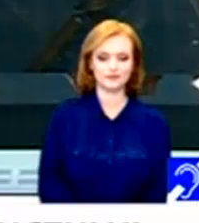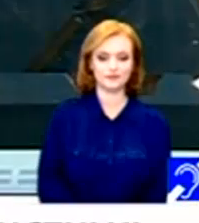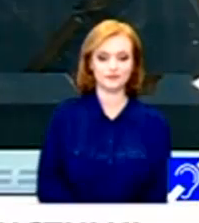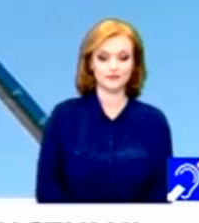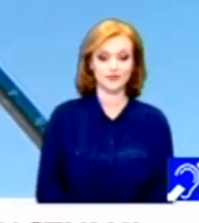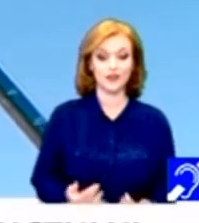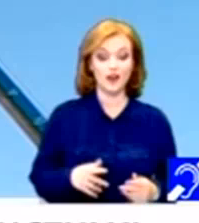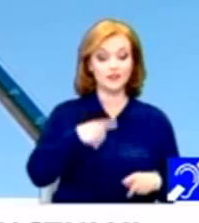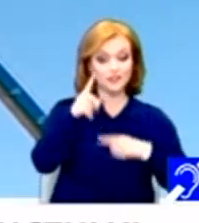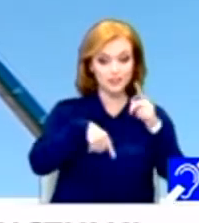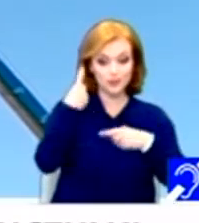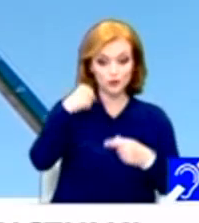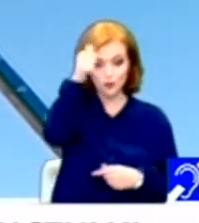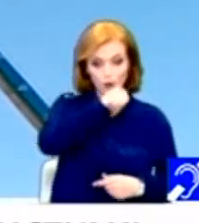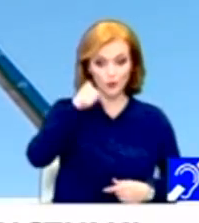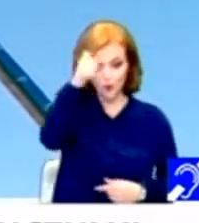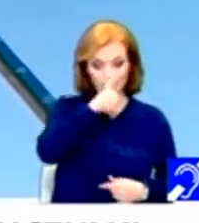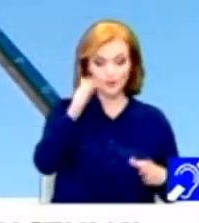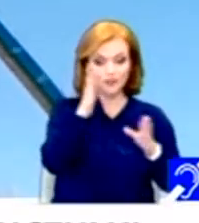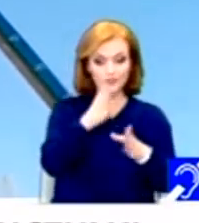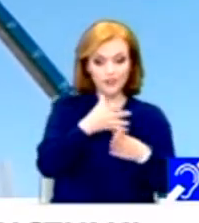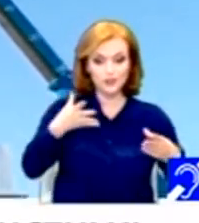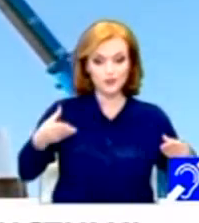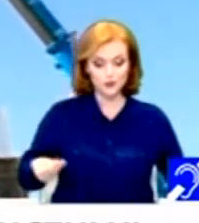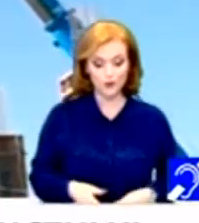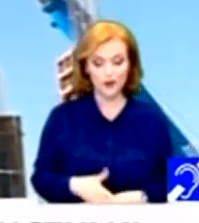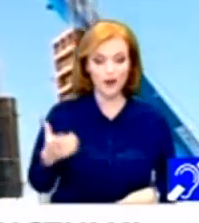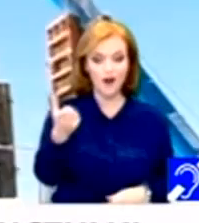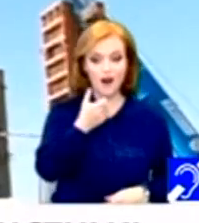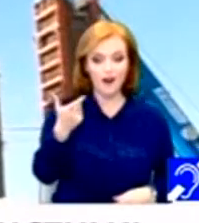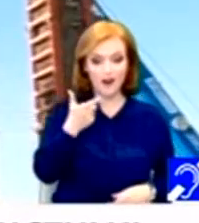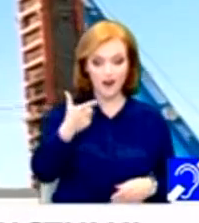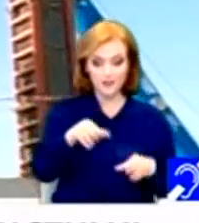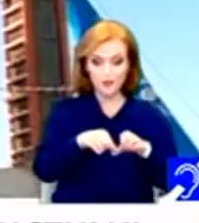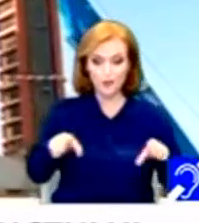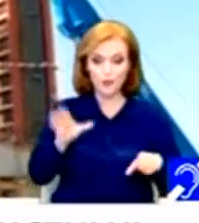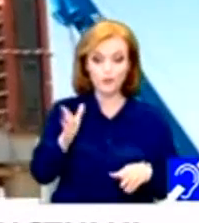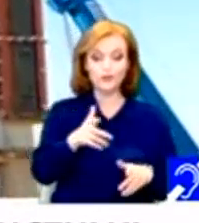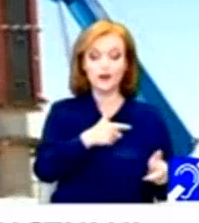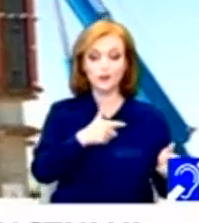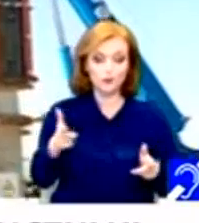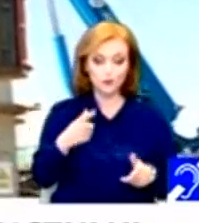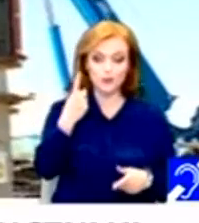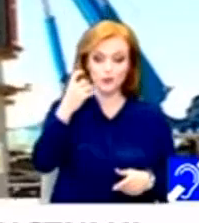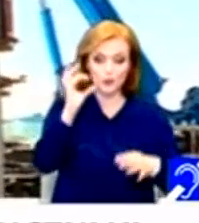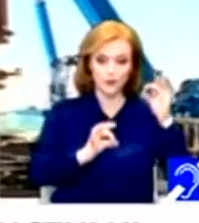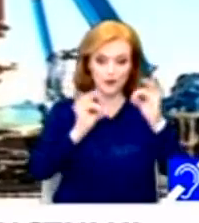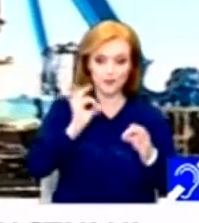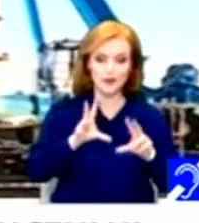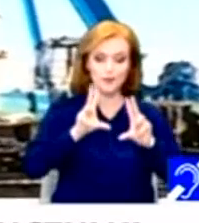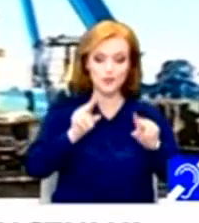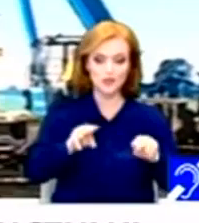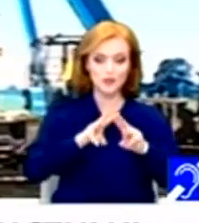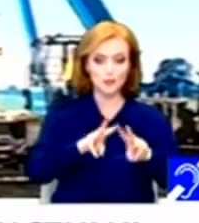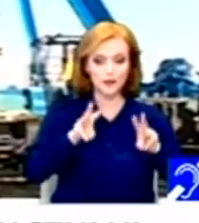În primăvara anului viitor, gazoductul Iași-Ungheni va fi operațional 100%, spune Ramona Mănescu, ministrul român de externe, care a